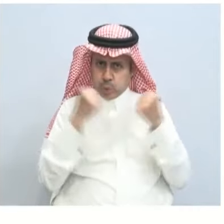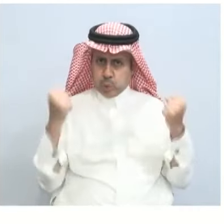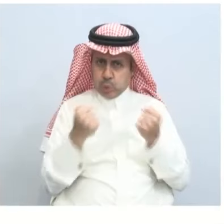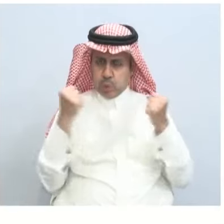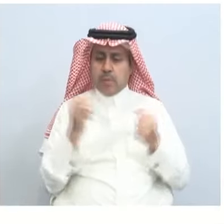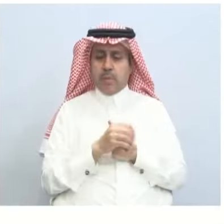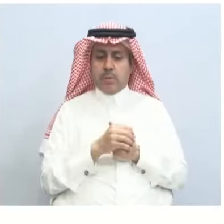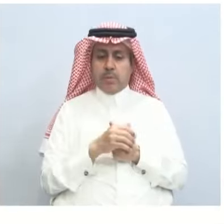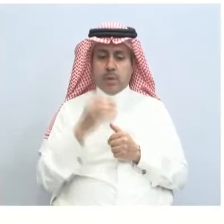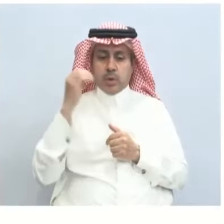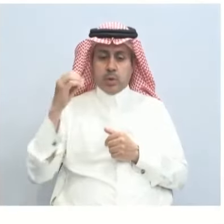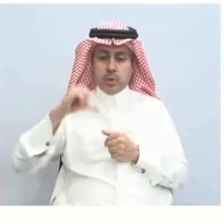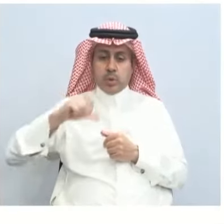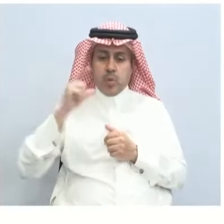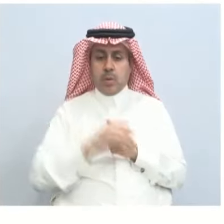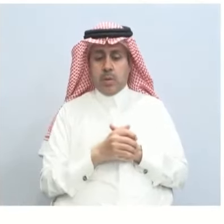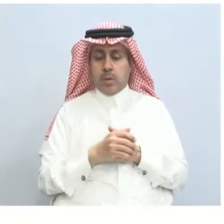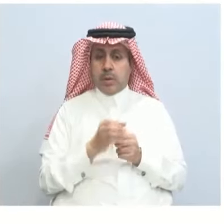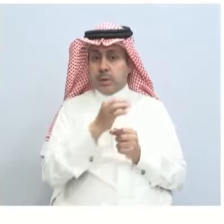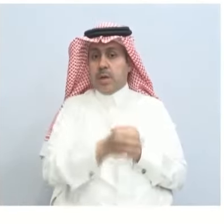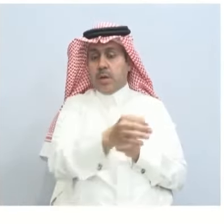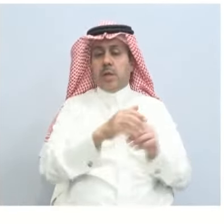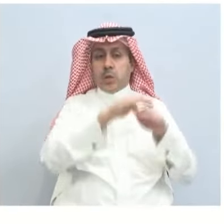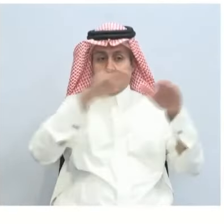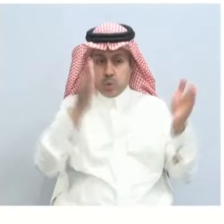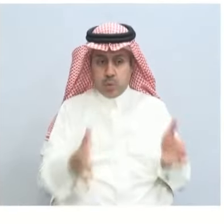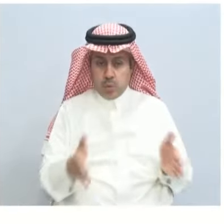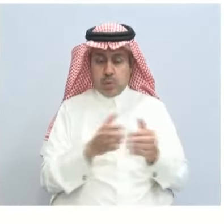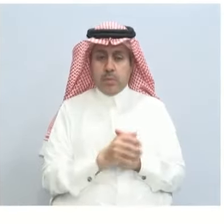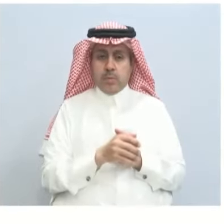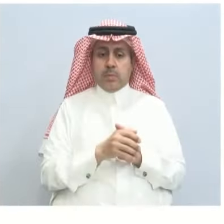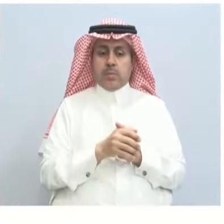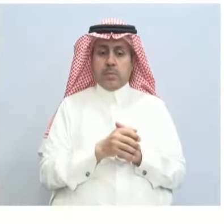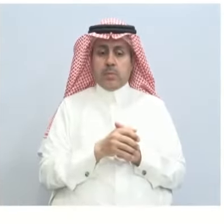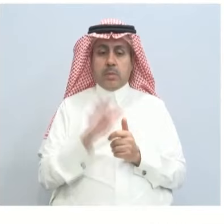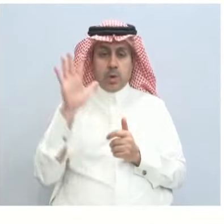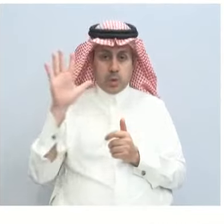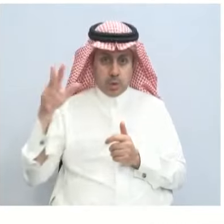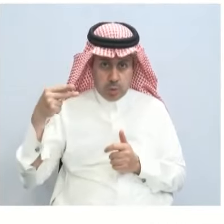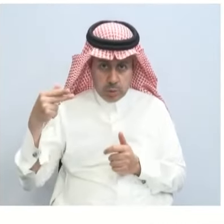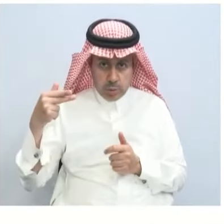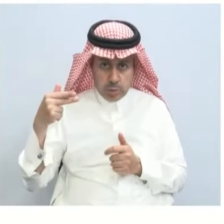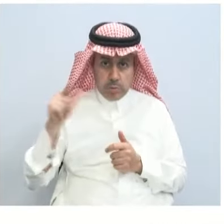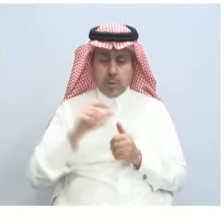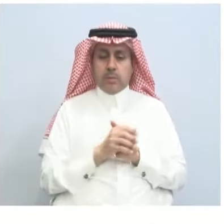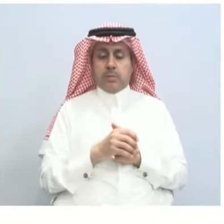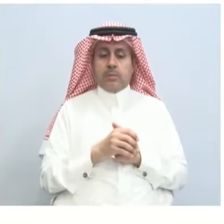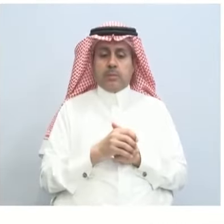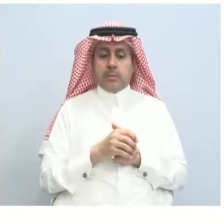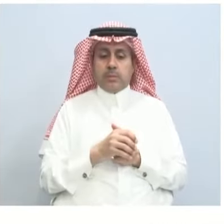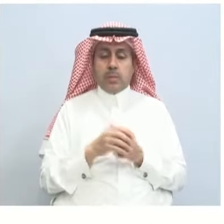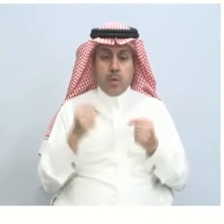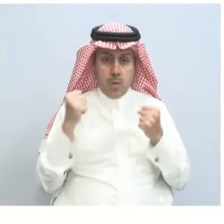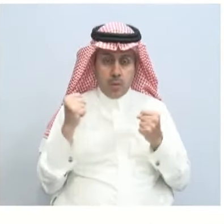بالجول لتحريك صندوق مسافه 5 متر طبعا احنا قلنا ان الشغل الورك هو عباره عن ايش عباره عن